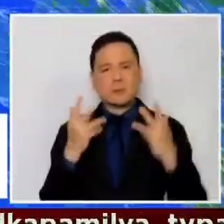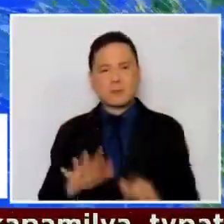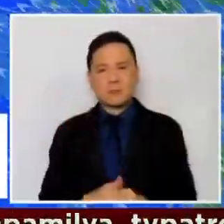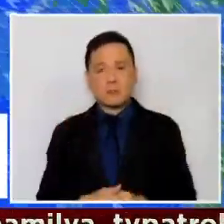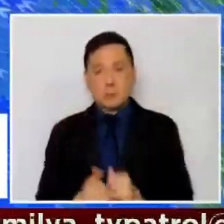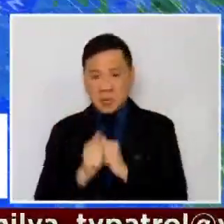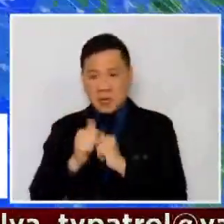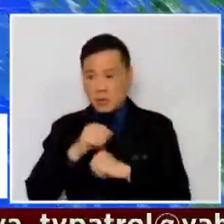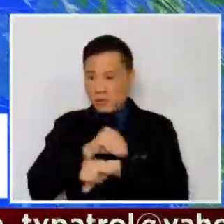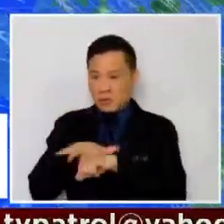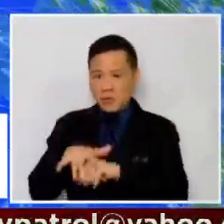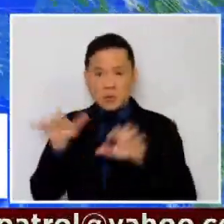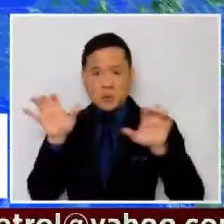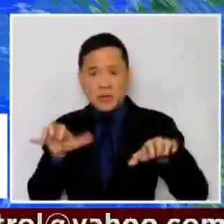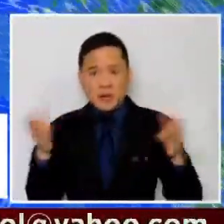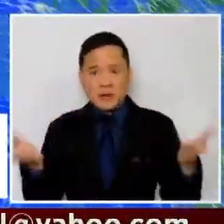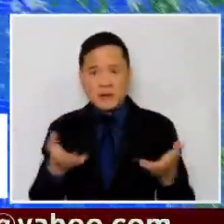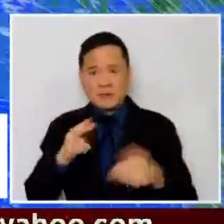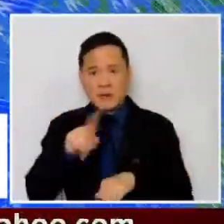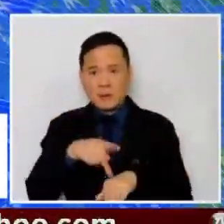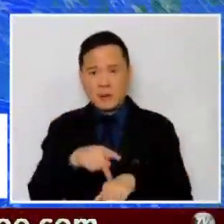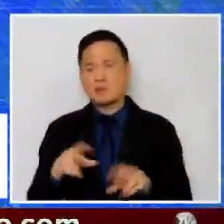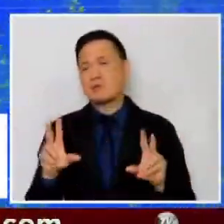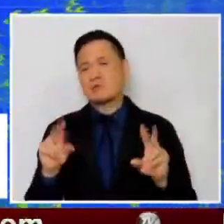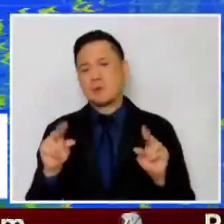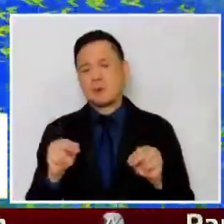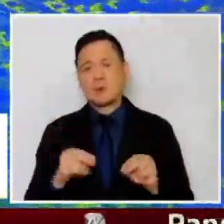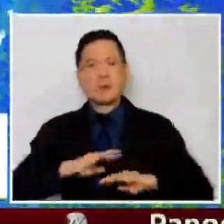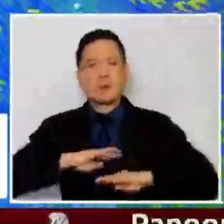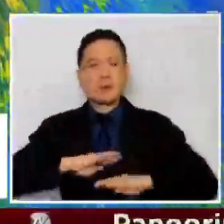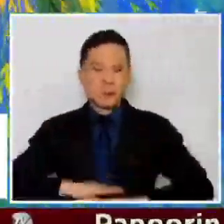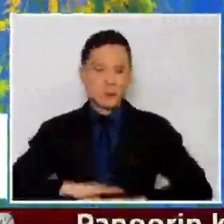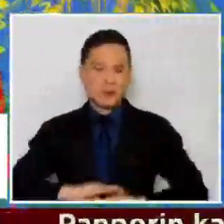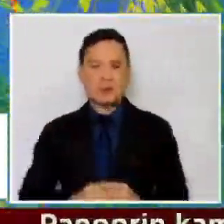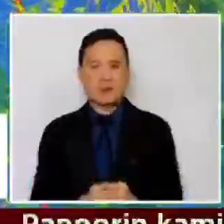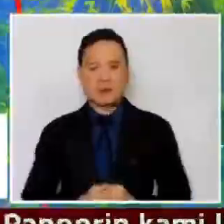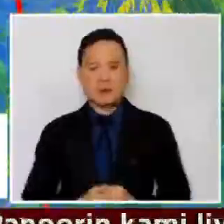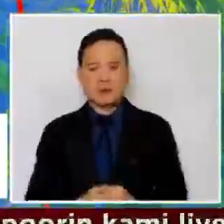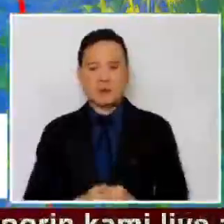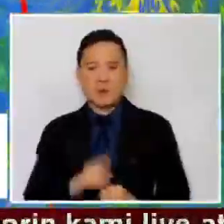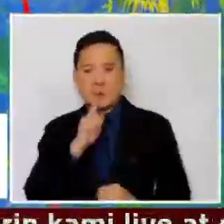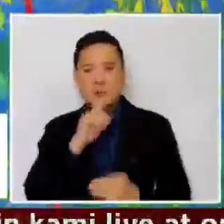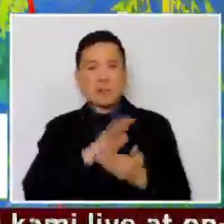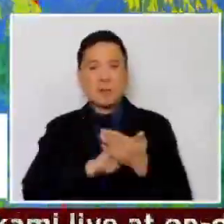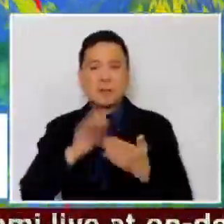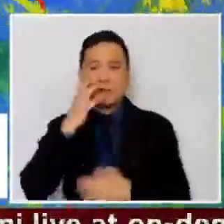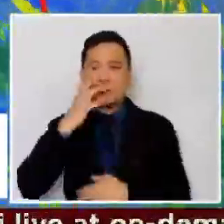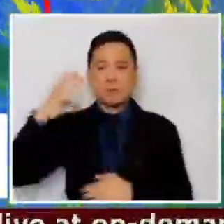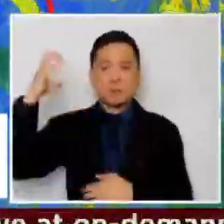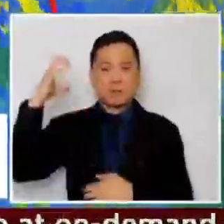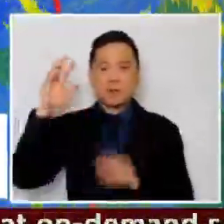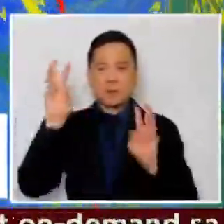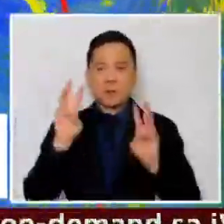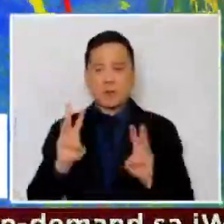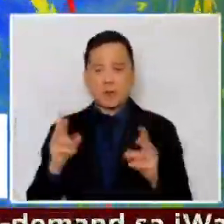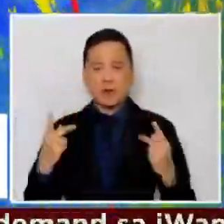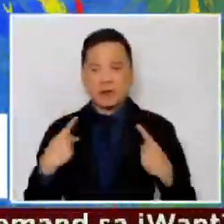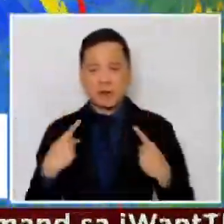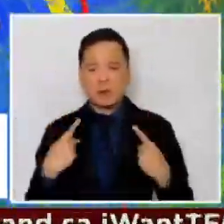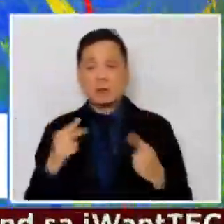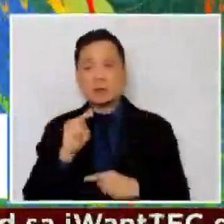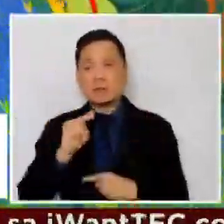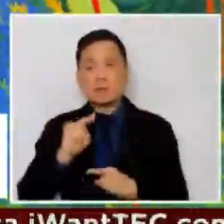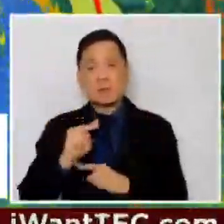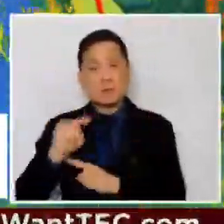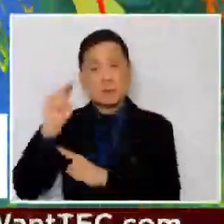bansa. Sweater weather ang na-enjoy ng mga kapamilya po natin, lalo na sa Northern